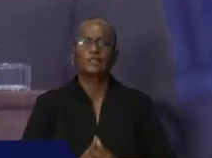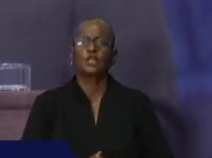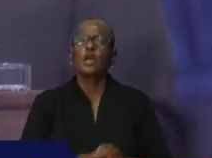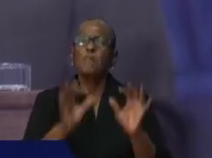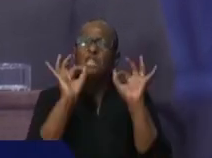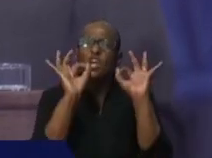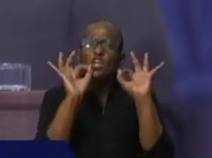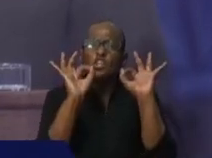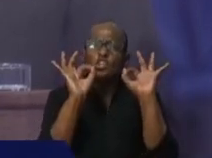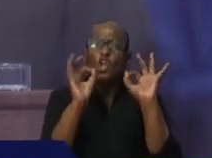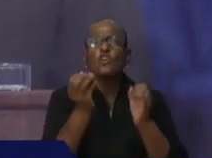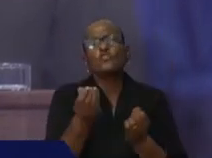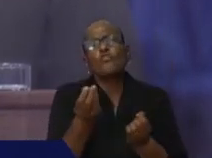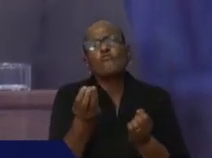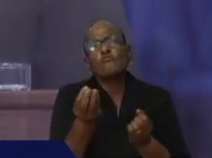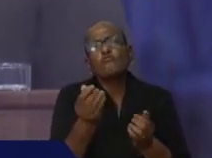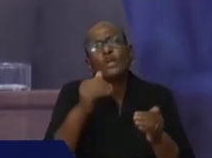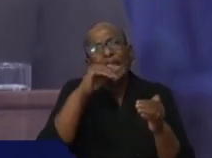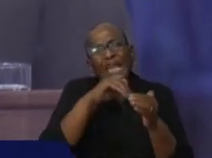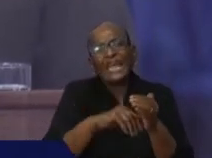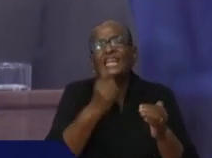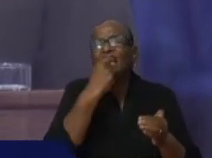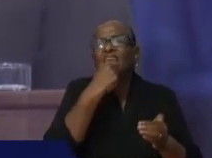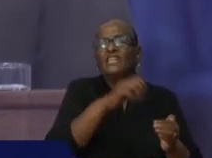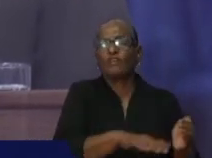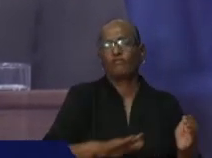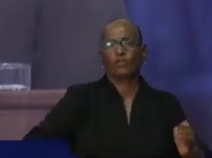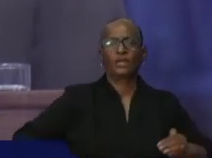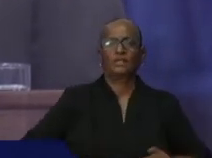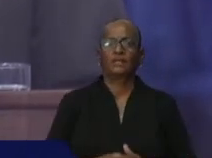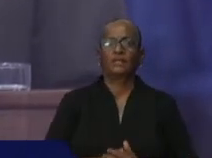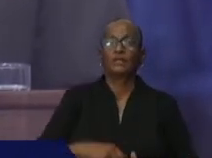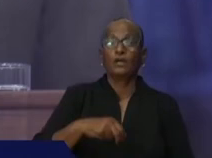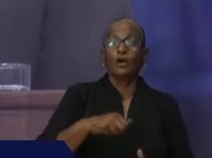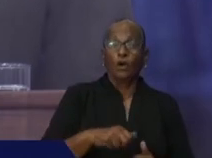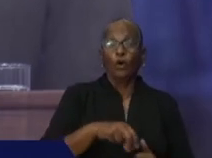juiste voedingswaarde. Nood- en productiefonds,